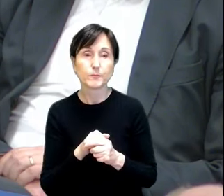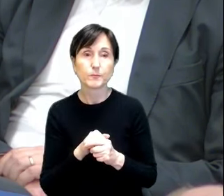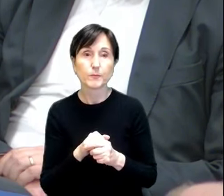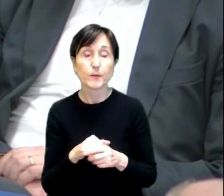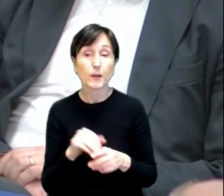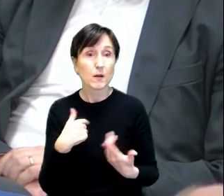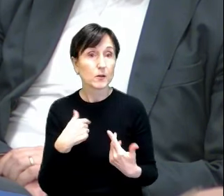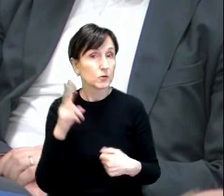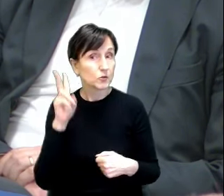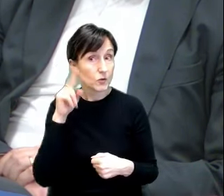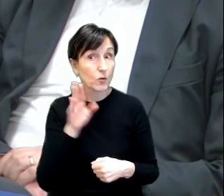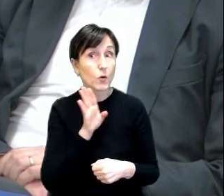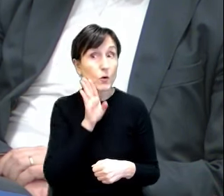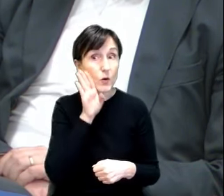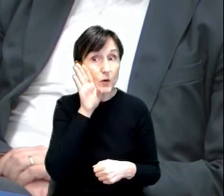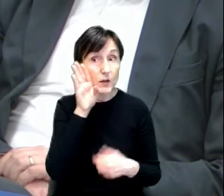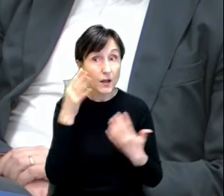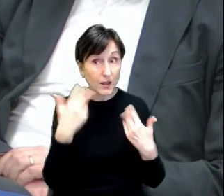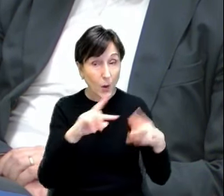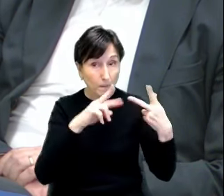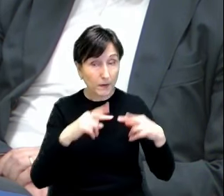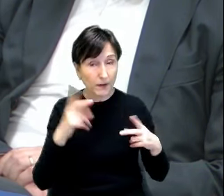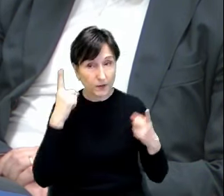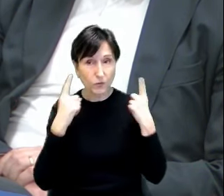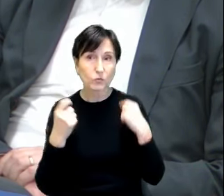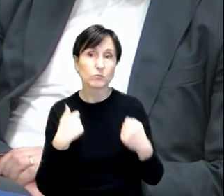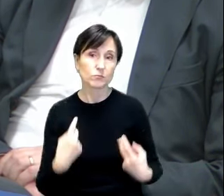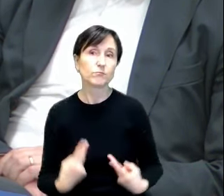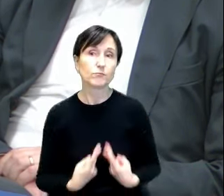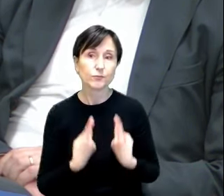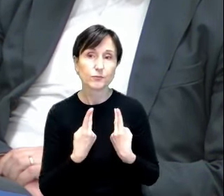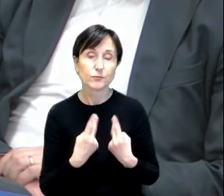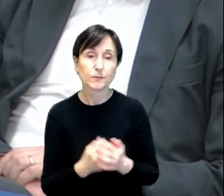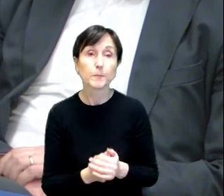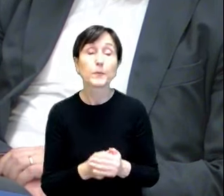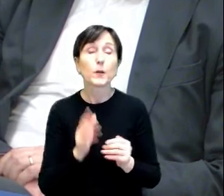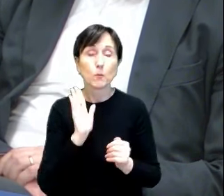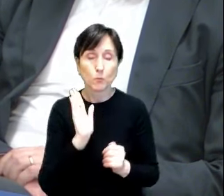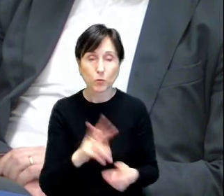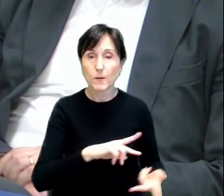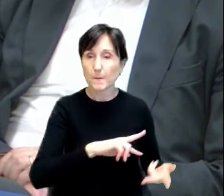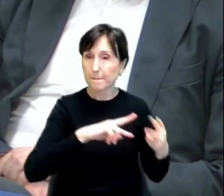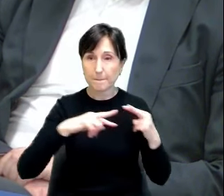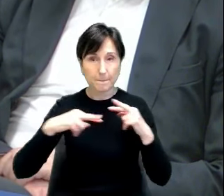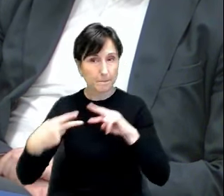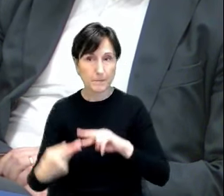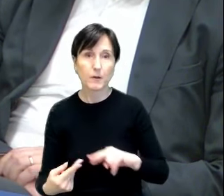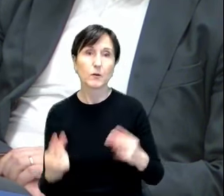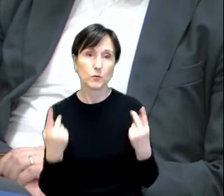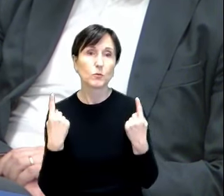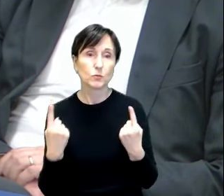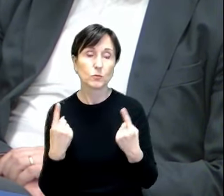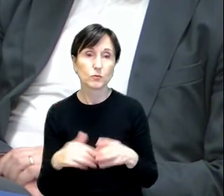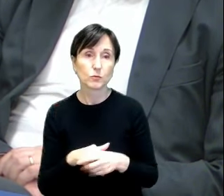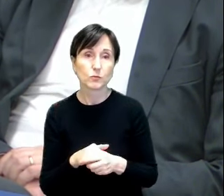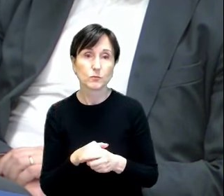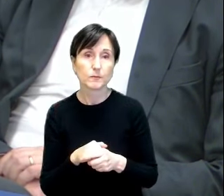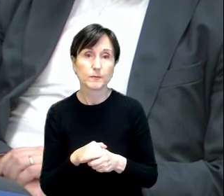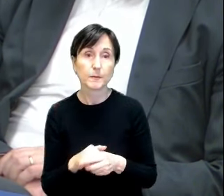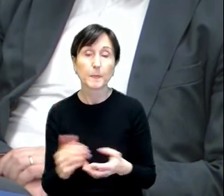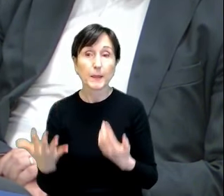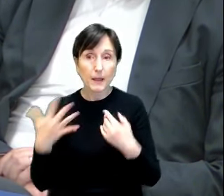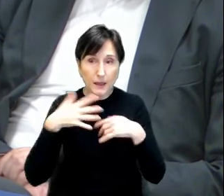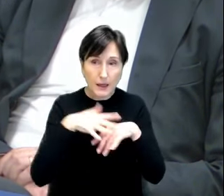ir džiugina kad jau dabar pakeitė bet pasikeis iš esmės į į diskusiją ir į tą bendradarbystę yra įtraukta ir